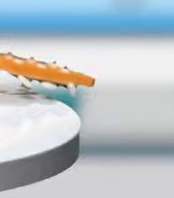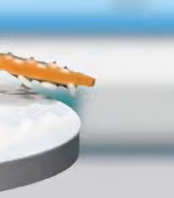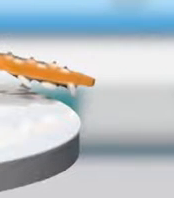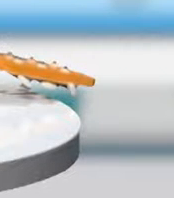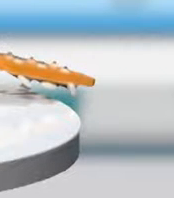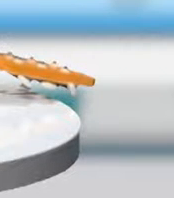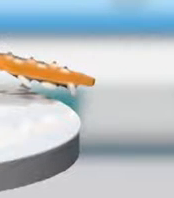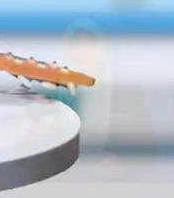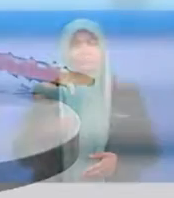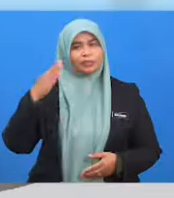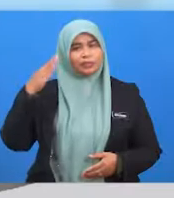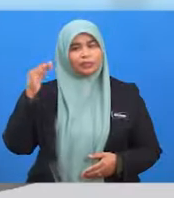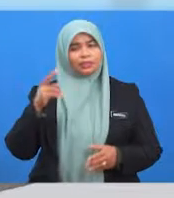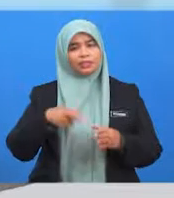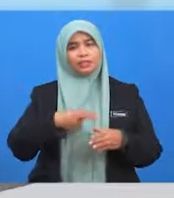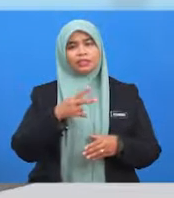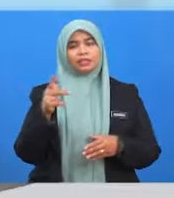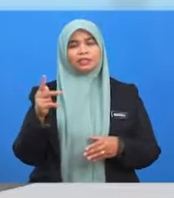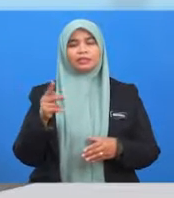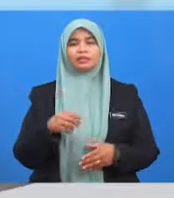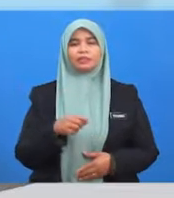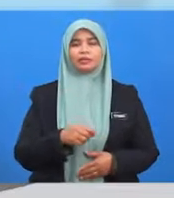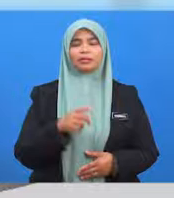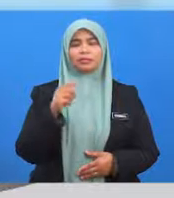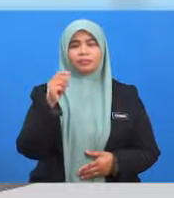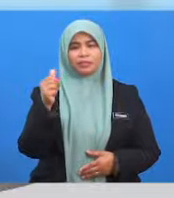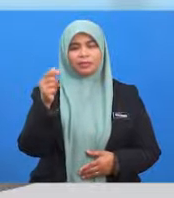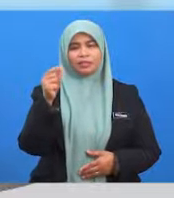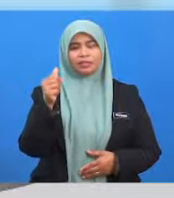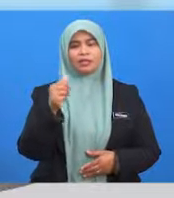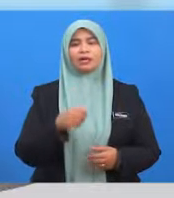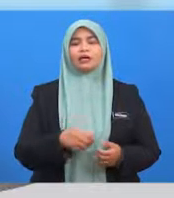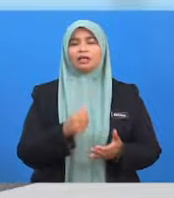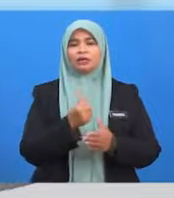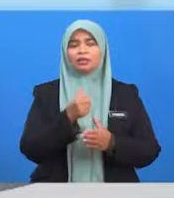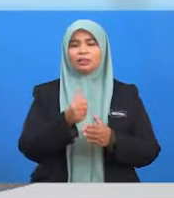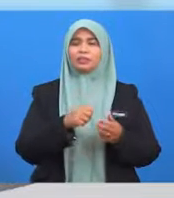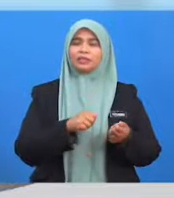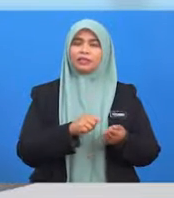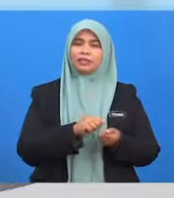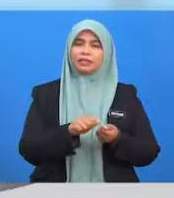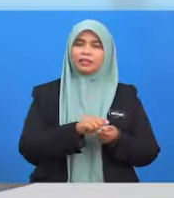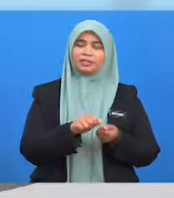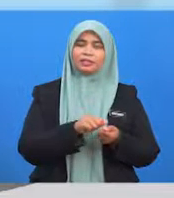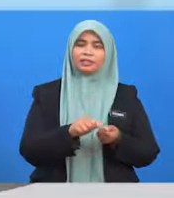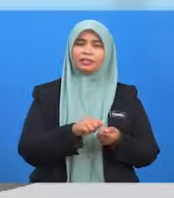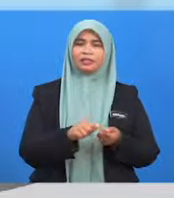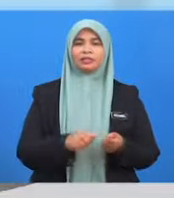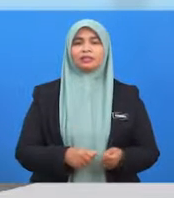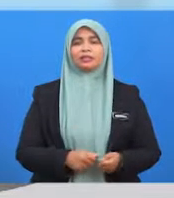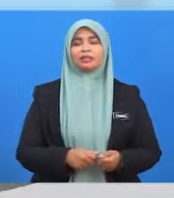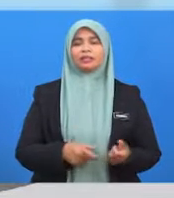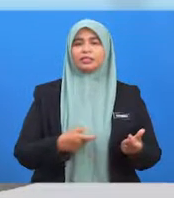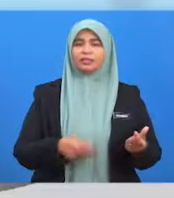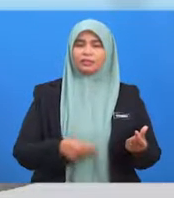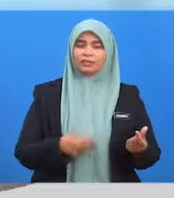Bunyi yang dihasilkan melalui petikan atau gesekan. Apabila tali gitar